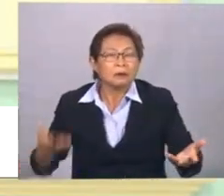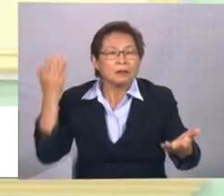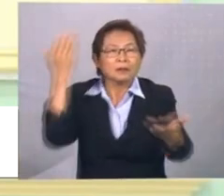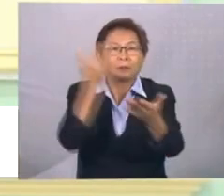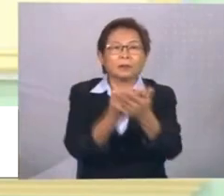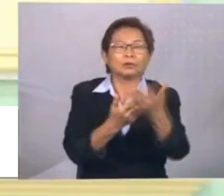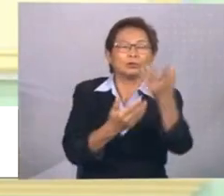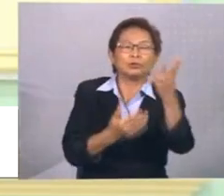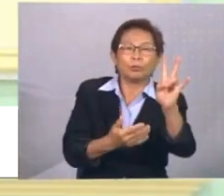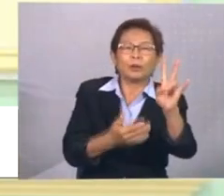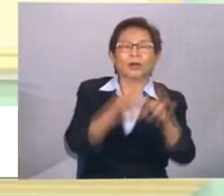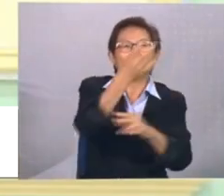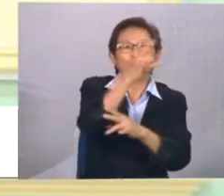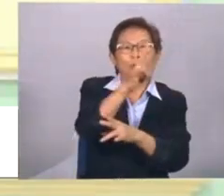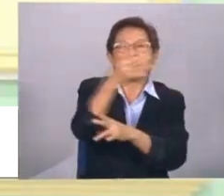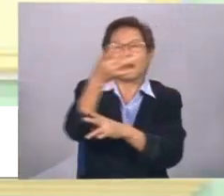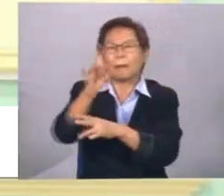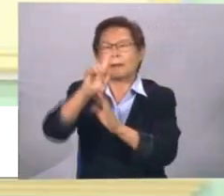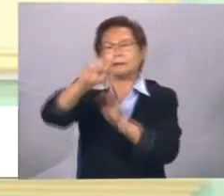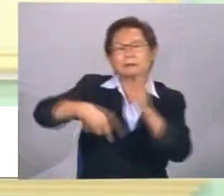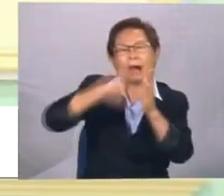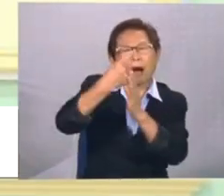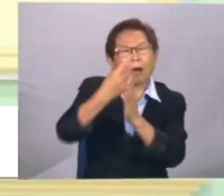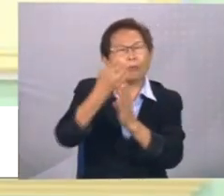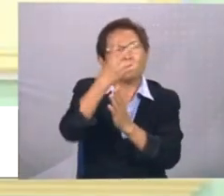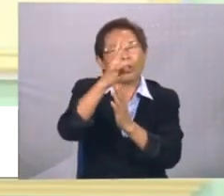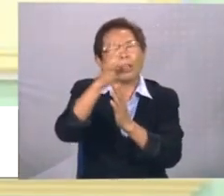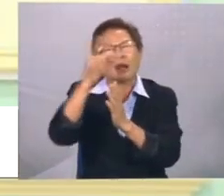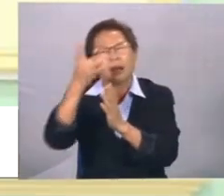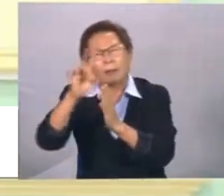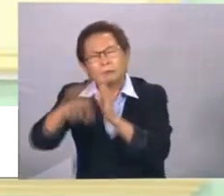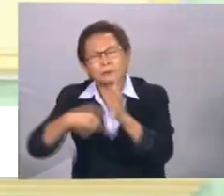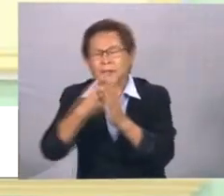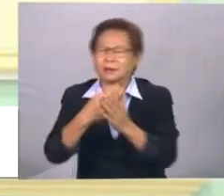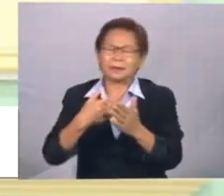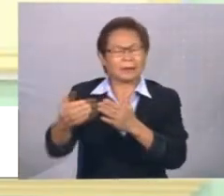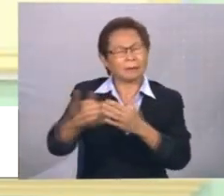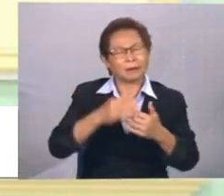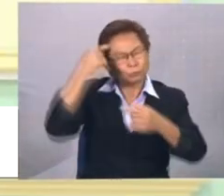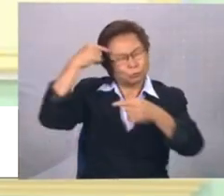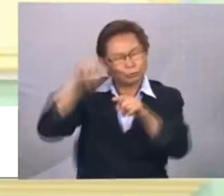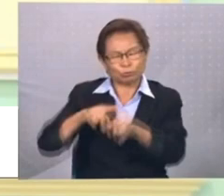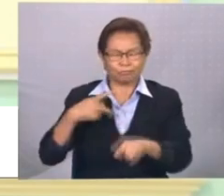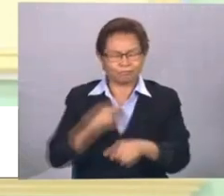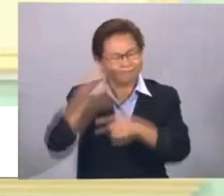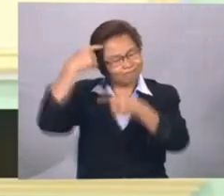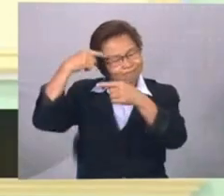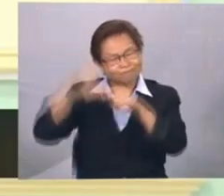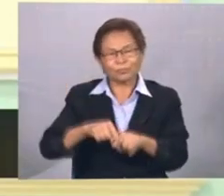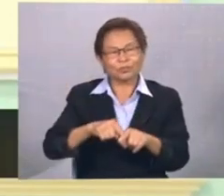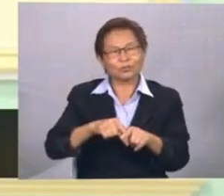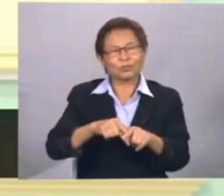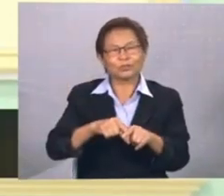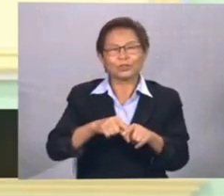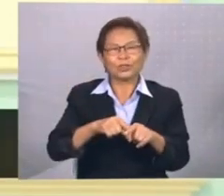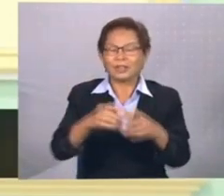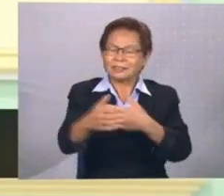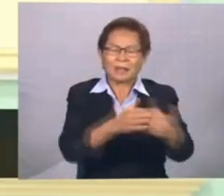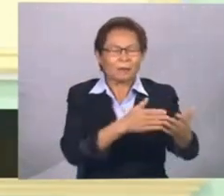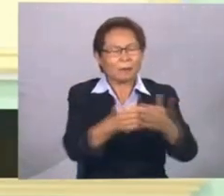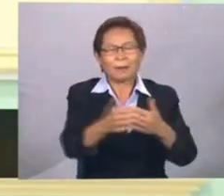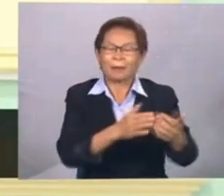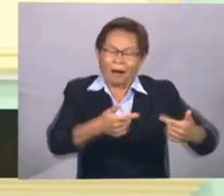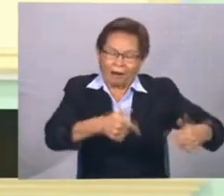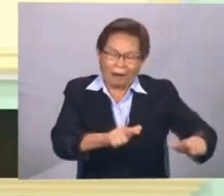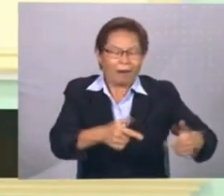17-18 jam tadi pahamkan jadi kita dapat Suju Spanyol pengecualian itu diberikan walaupun kita